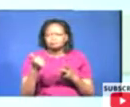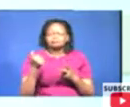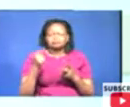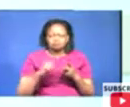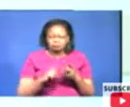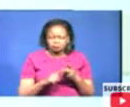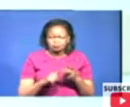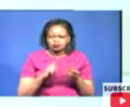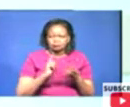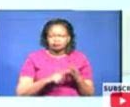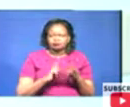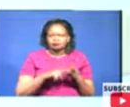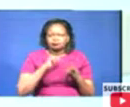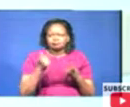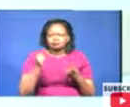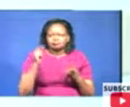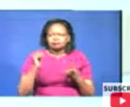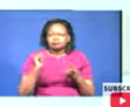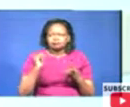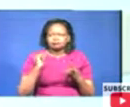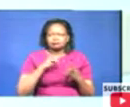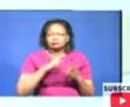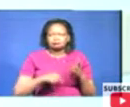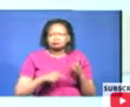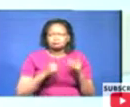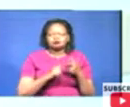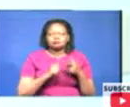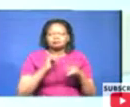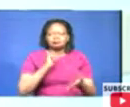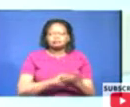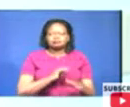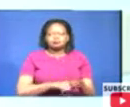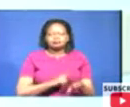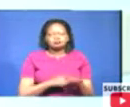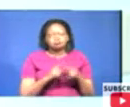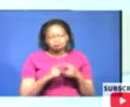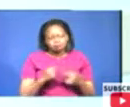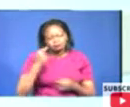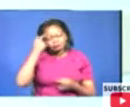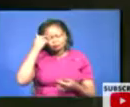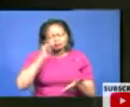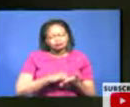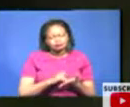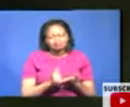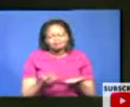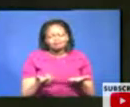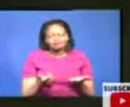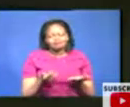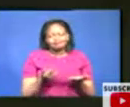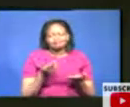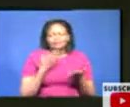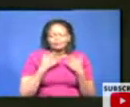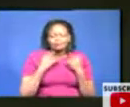na kina Atuti. Ikawa sasa wakati yo dina mimi nikaona nikatamani kukibia kama hawa